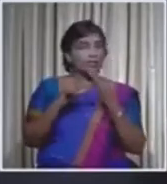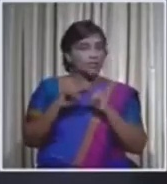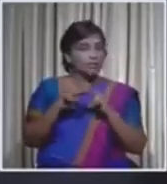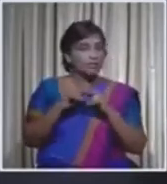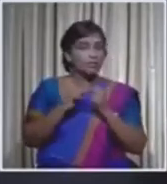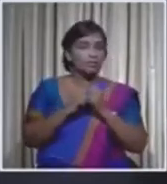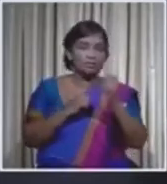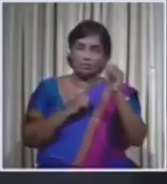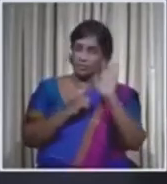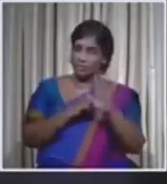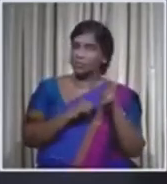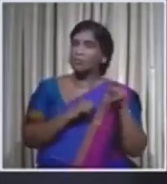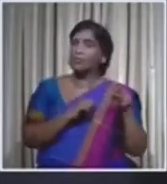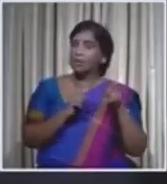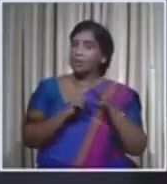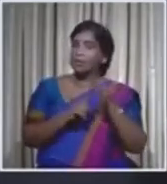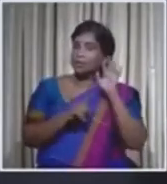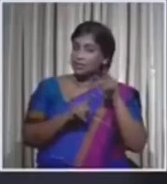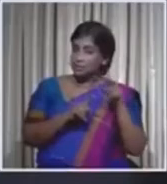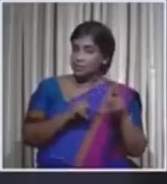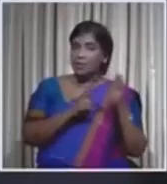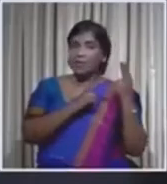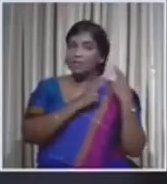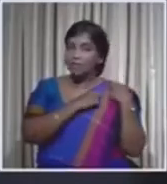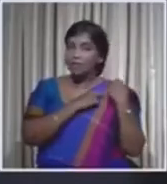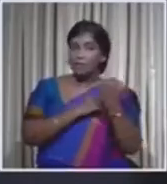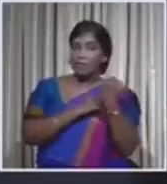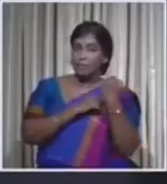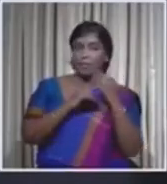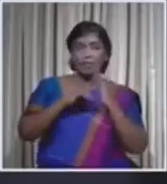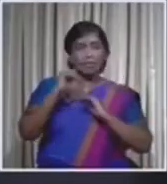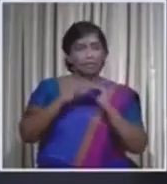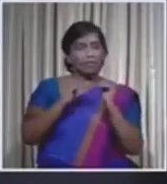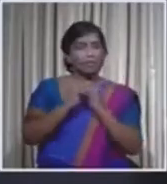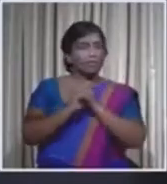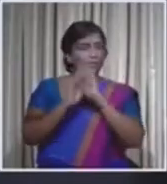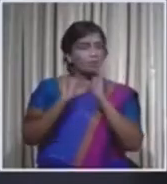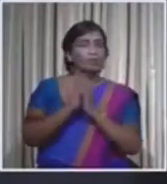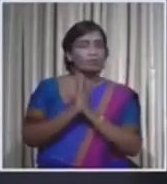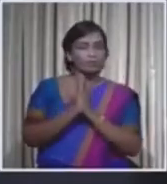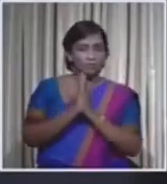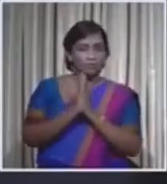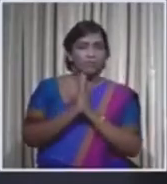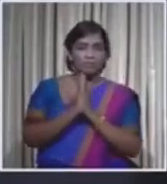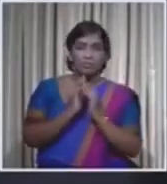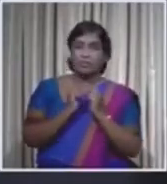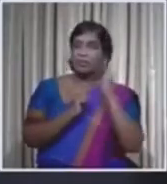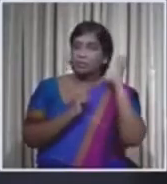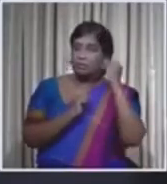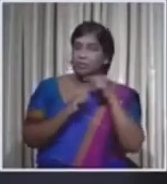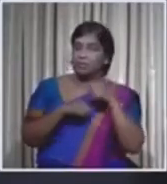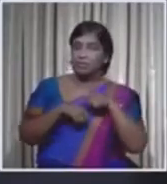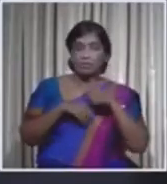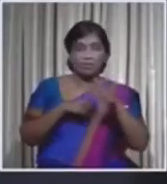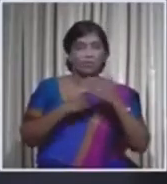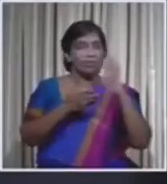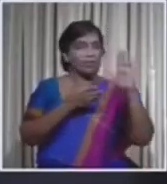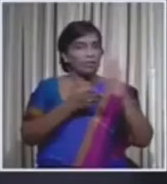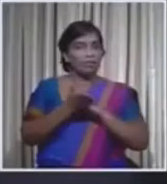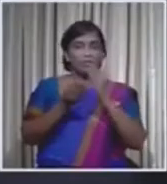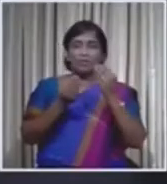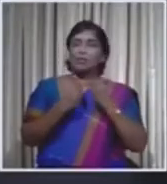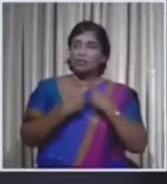කරන්න තියෙන්නේ ඒ ජනාධිපතිවරයා බලතල කාර්යය කාර්යය ක්‍රියාත්මක කිරීම හා ඉටු කිරීමටලා තමාට සහයව දීම